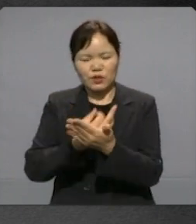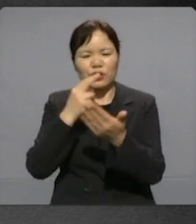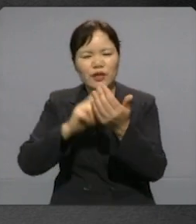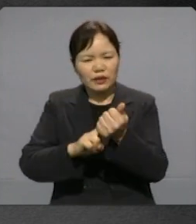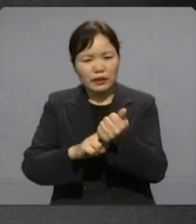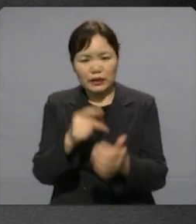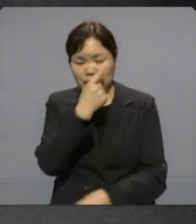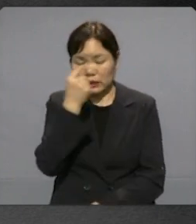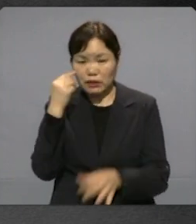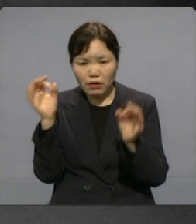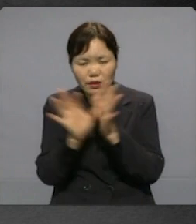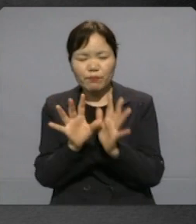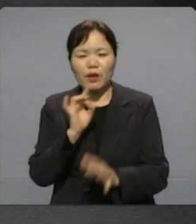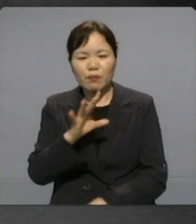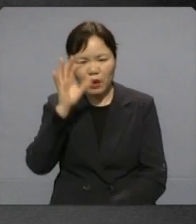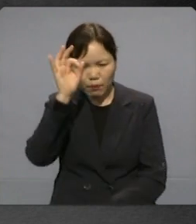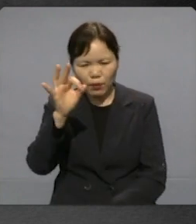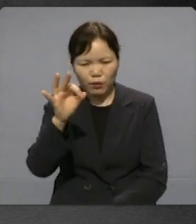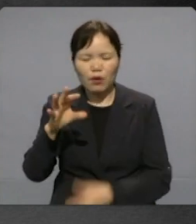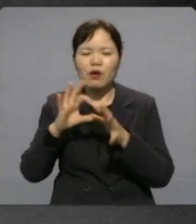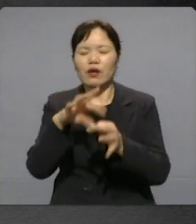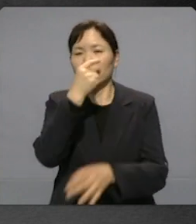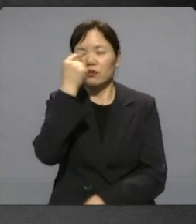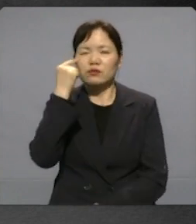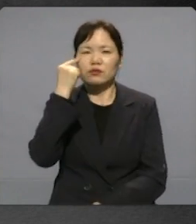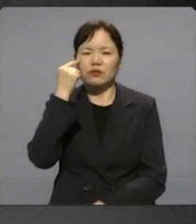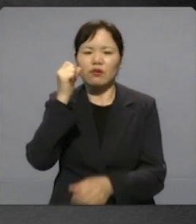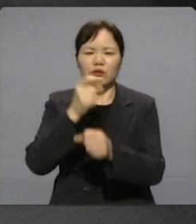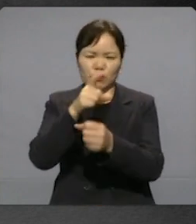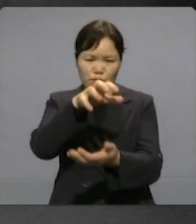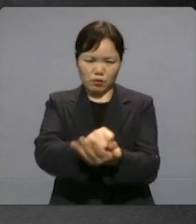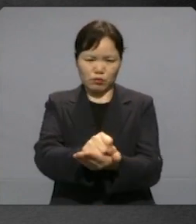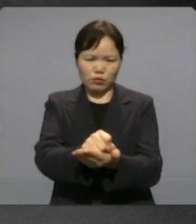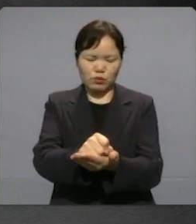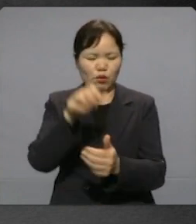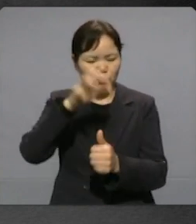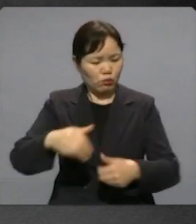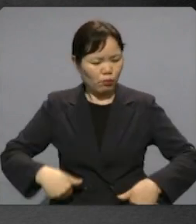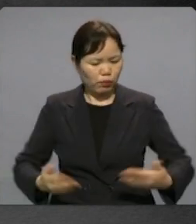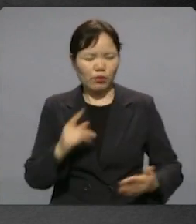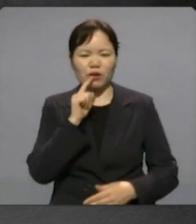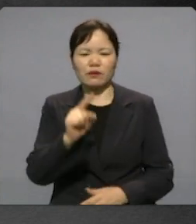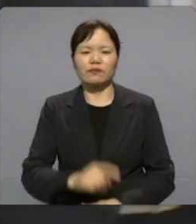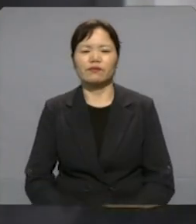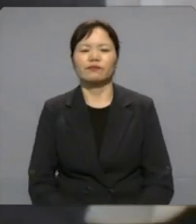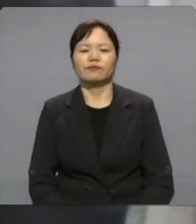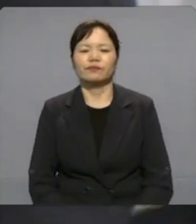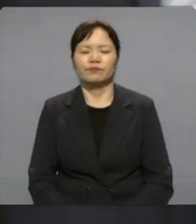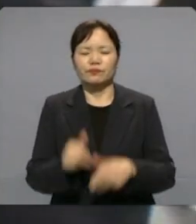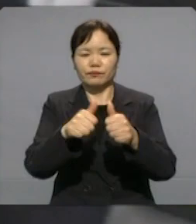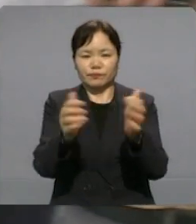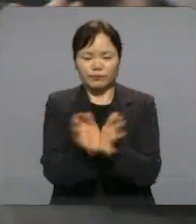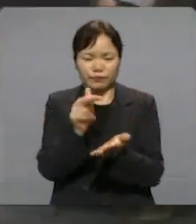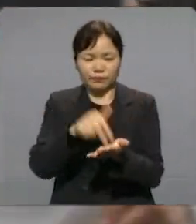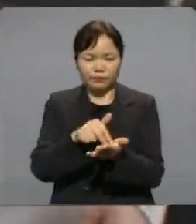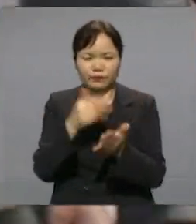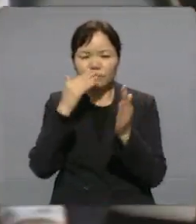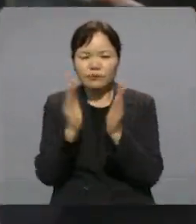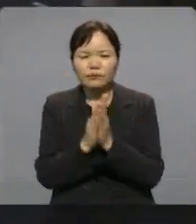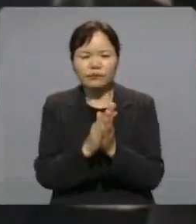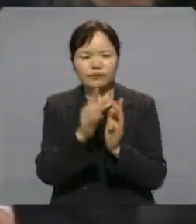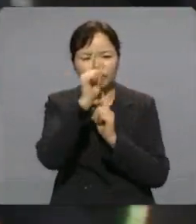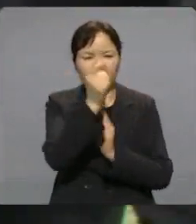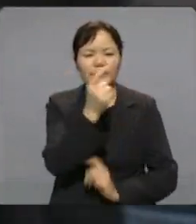증거인멸만 살펴봐야 하고 관련 증거가 확보돼 구속이 필요하지 않다고 주장했습니다. 재판부는 공범인